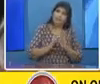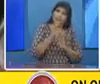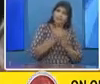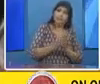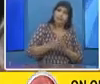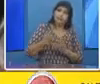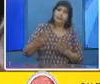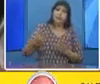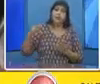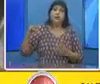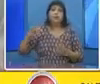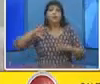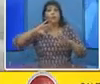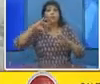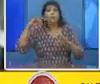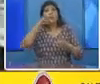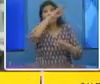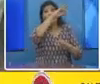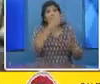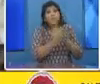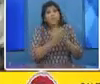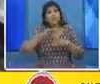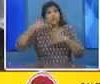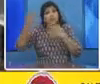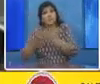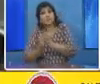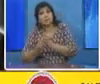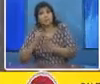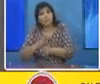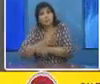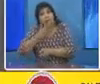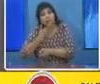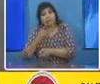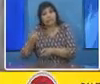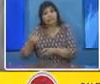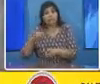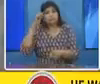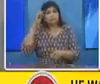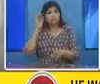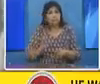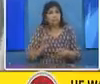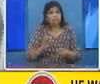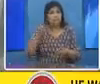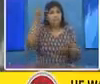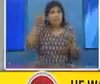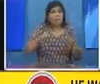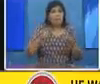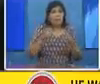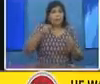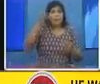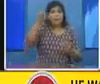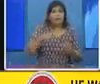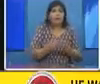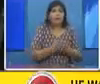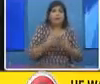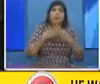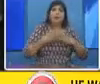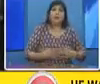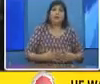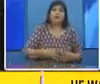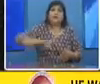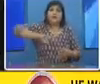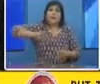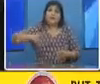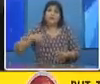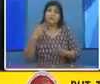उन्हें पाश्चात्य साहित्य और विज्ञान का भी ज्ञान था। वे भारत के सबसे अनुभवी नेताओं में से एक थे। लेकिन उनके जीवन का एक और